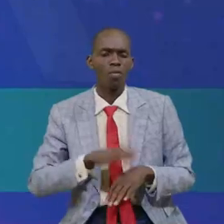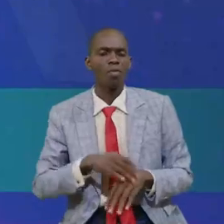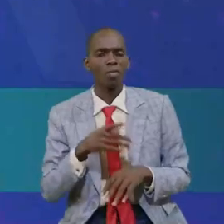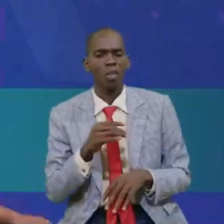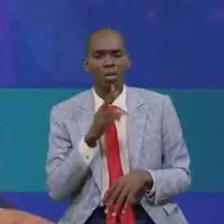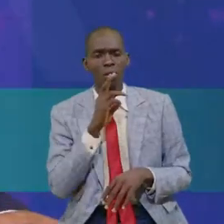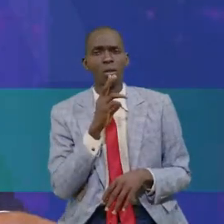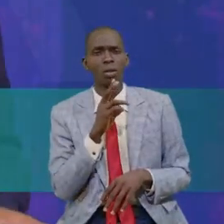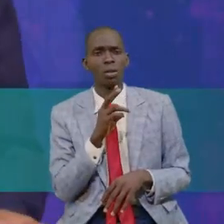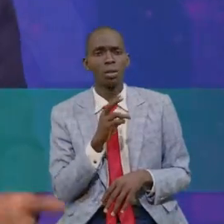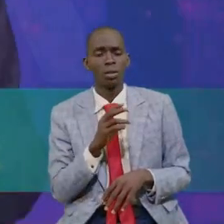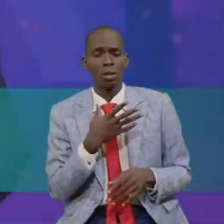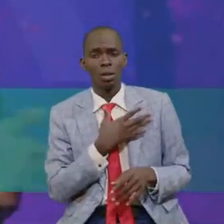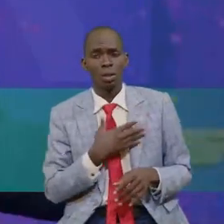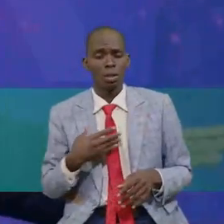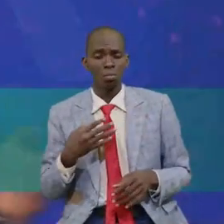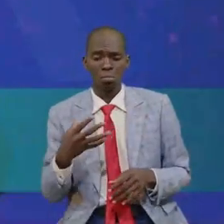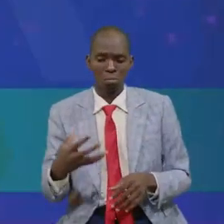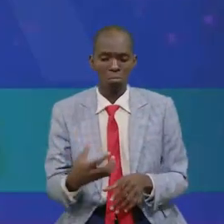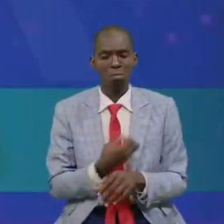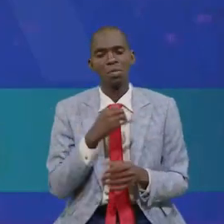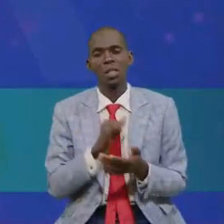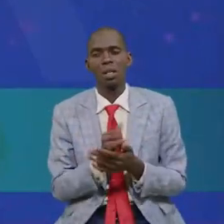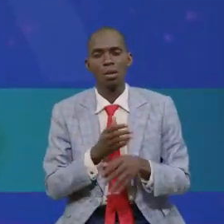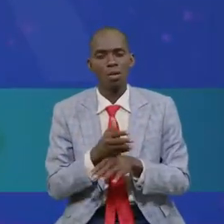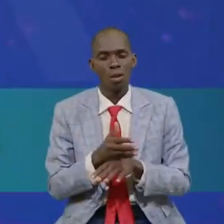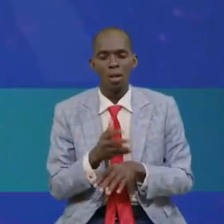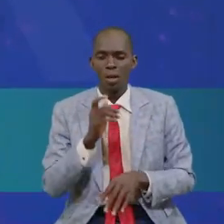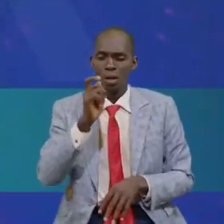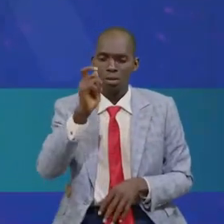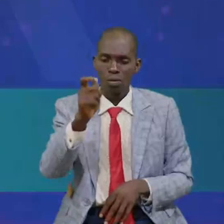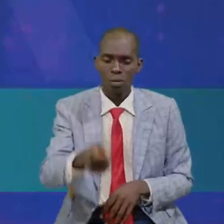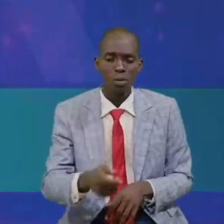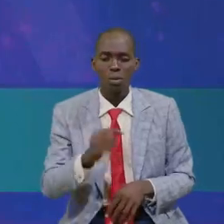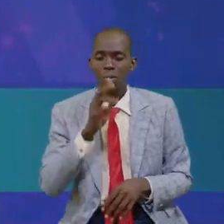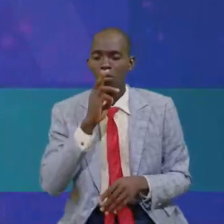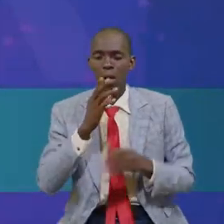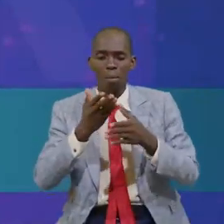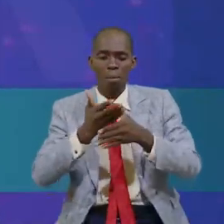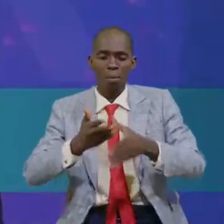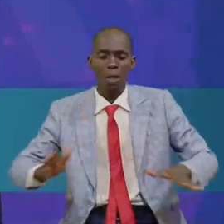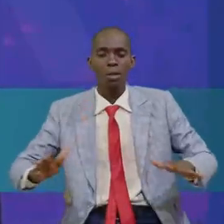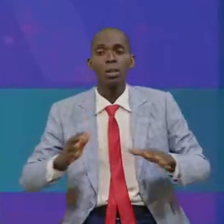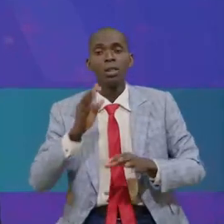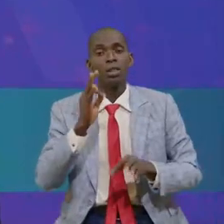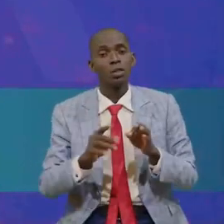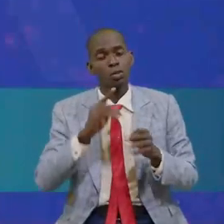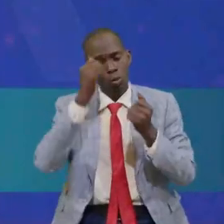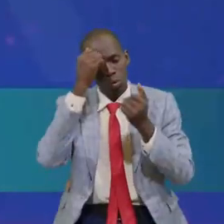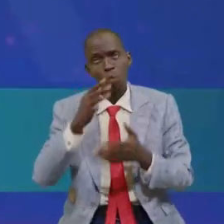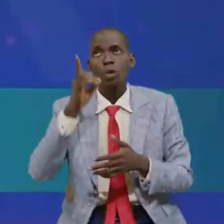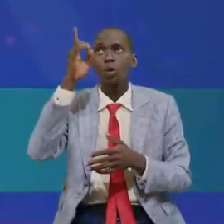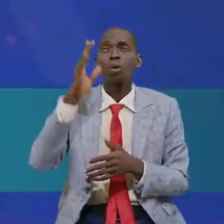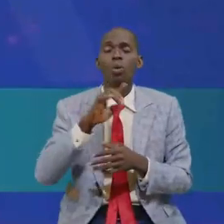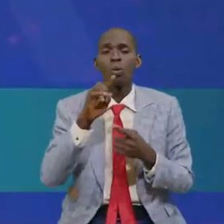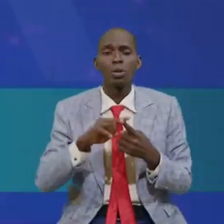verge. Et il a étendu la verge. Et la mer a été divisée. Est-ce que tu vas obéir à Dieu si tu dis de faire quelque chose